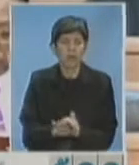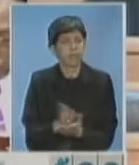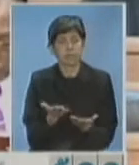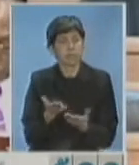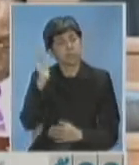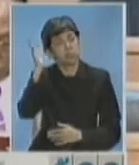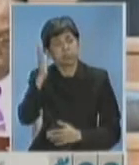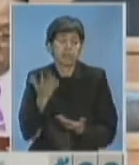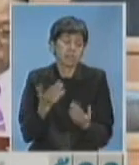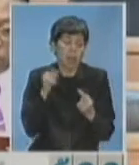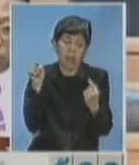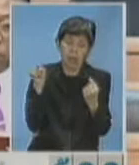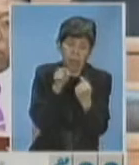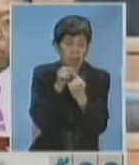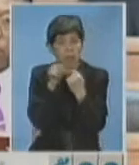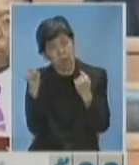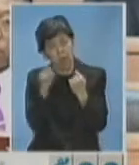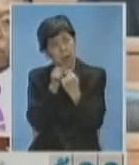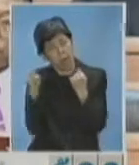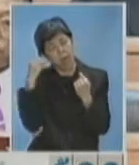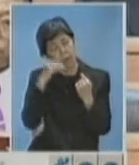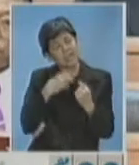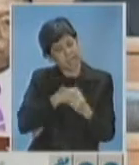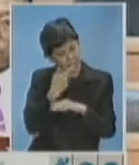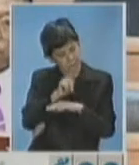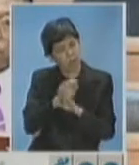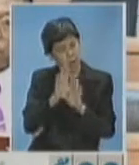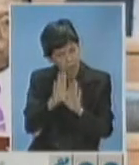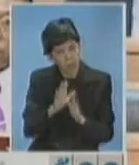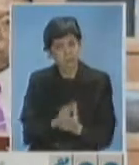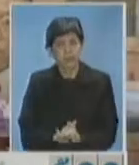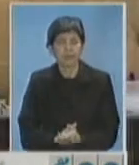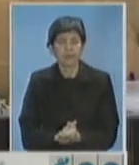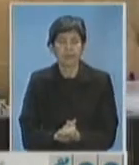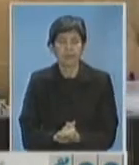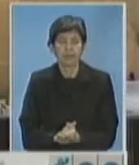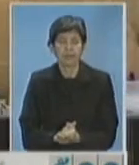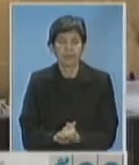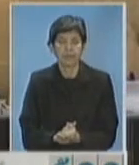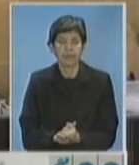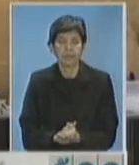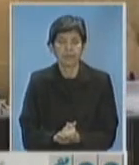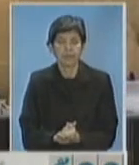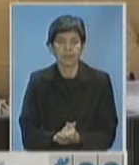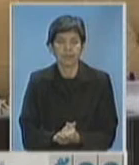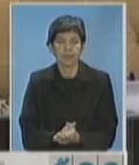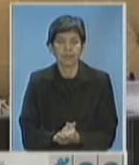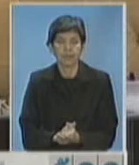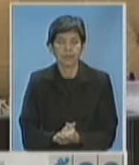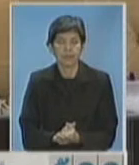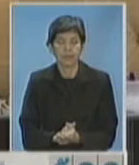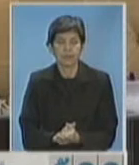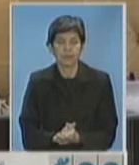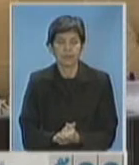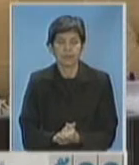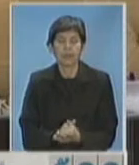ผู้อภิปรายก็ยังไม่เข้าประเด็นสักทีอยากให้ท่านประธานช่วยวินิจฉัยด้วยครับ ครับท่